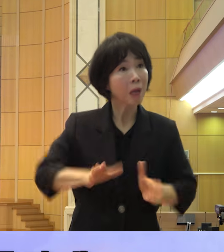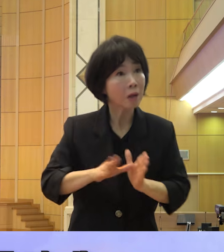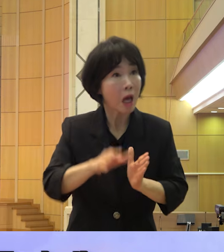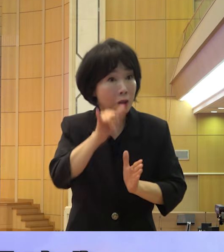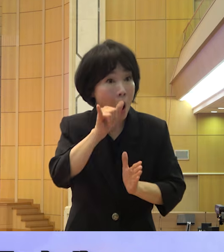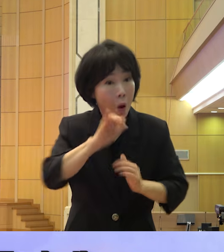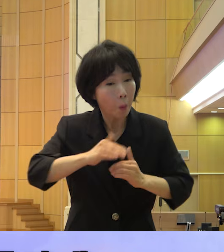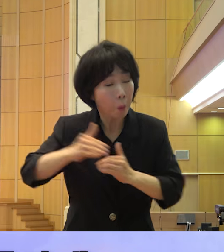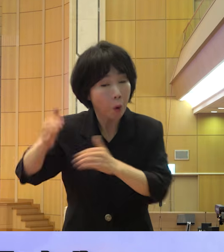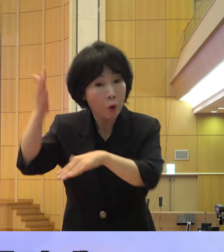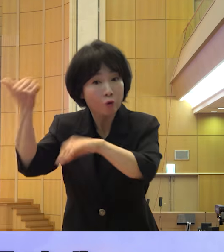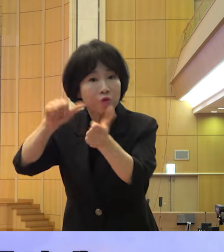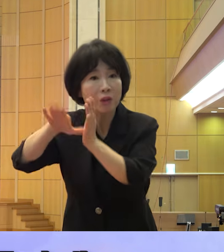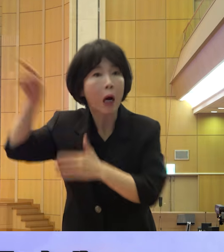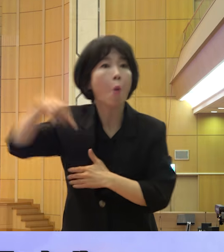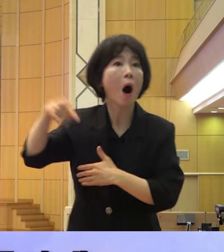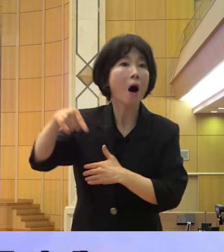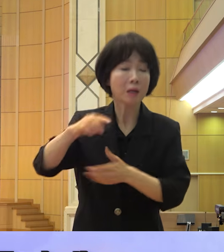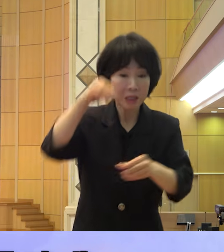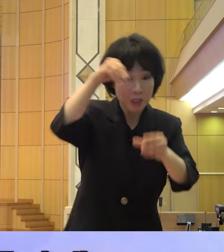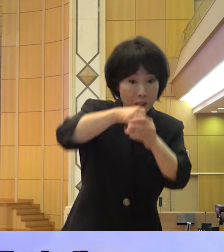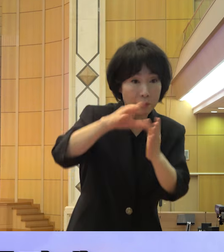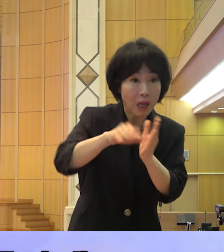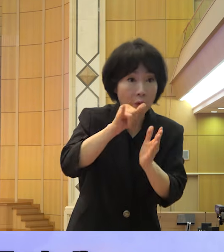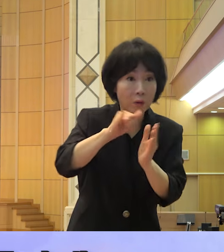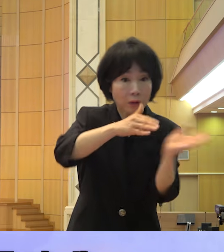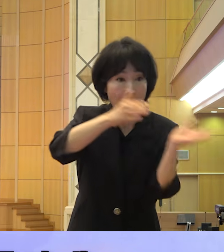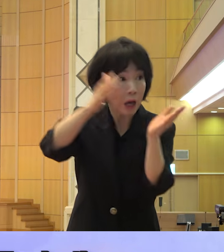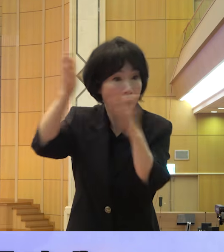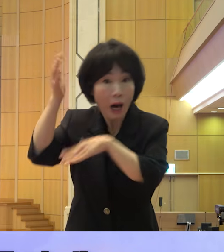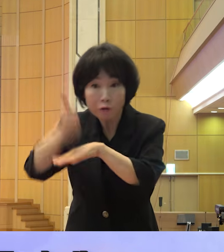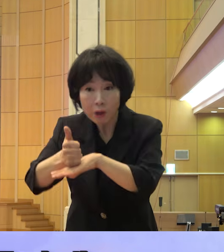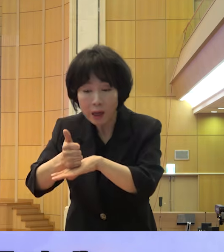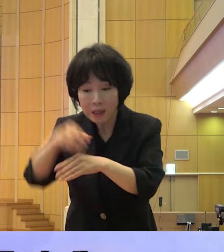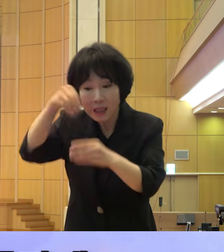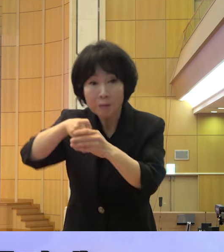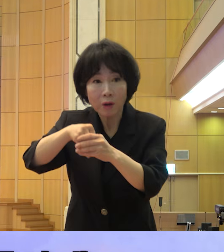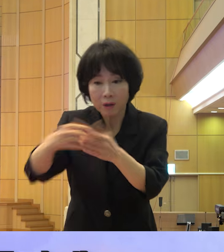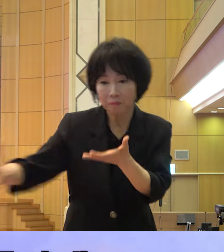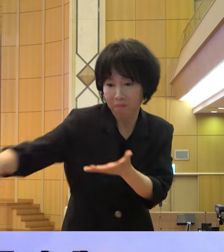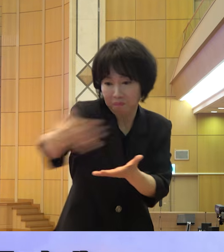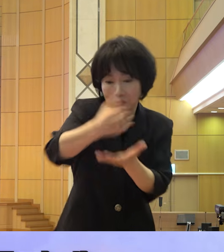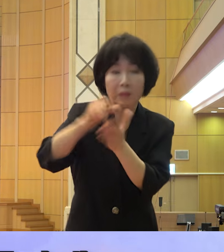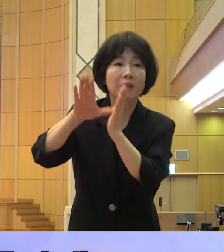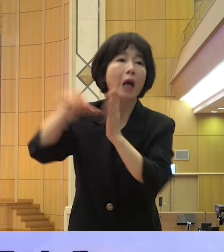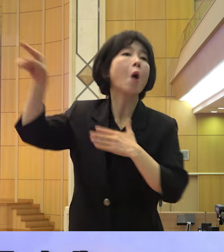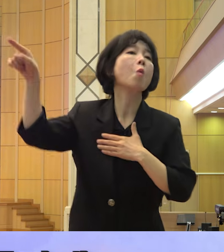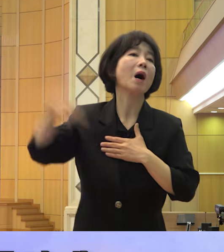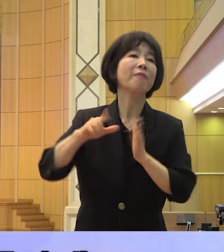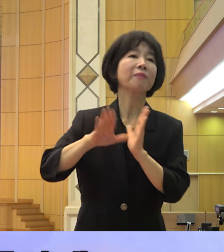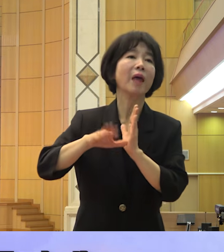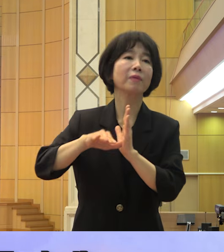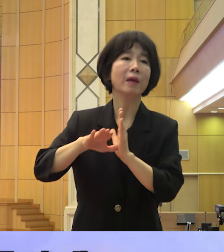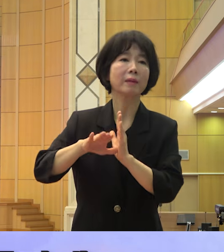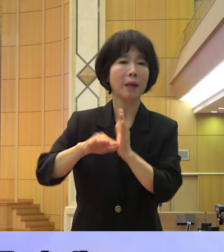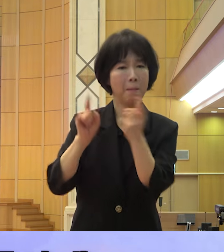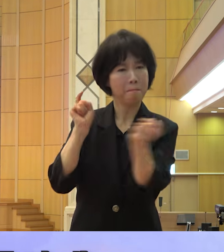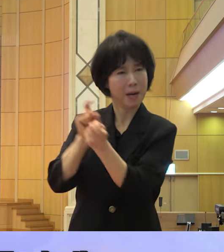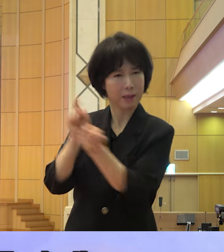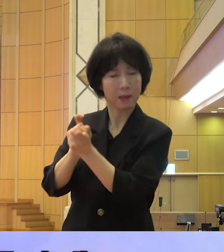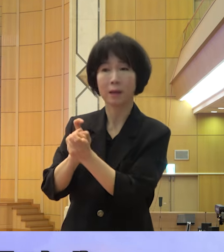때가 있고 죽을 때가 있고 심을 때가 있으면 심은 것을 거둘 때가 있으며 라고 말하고 있는